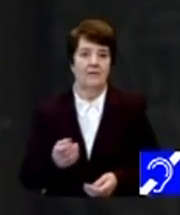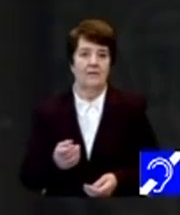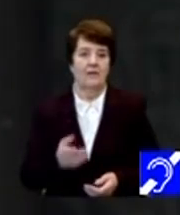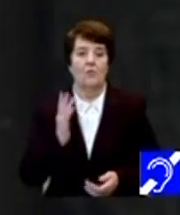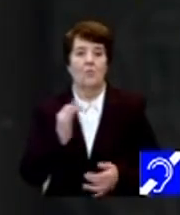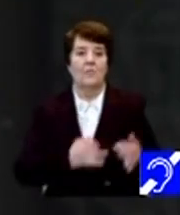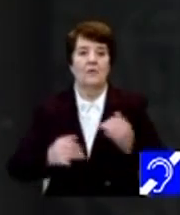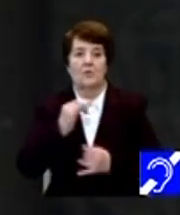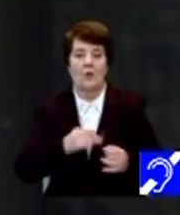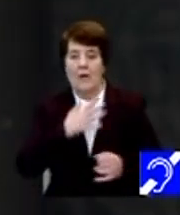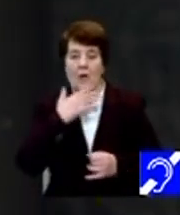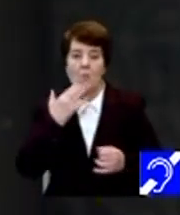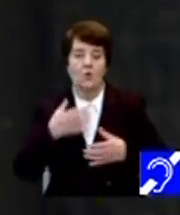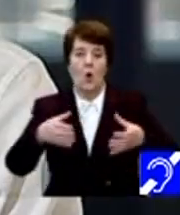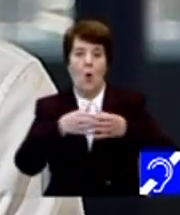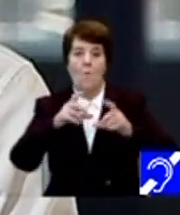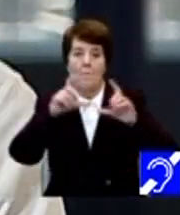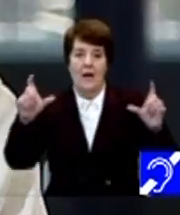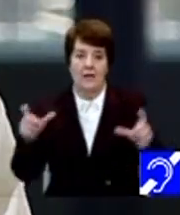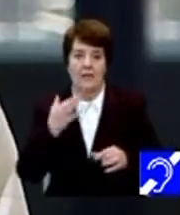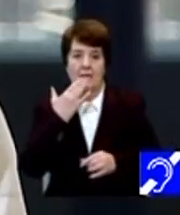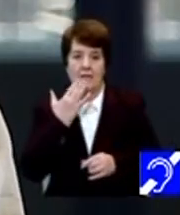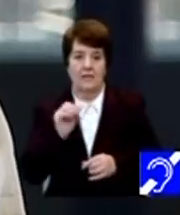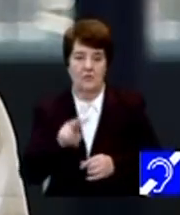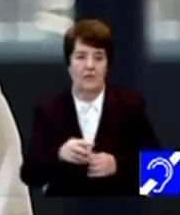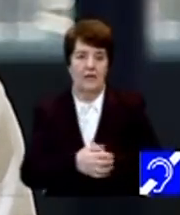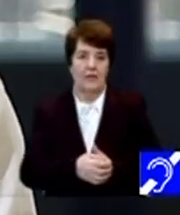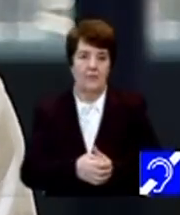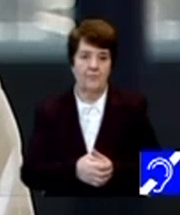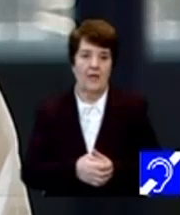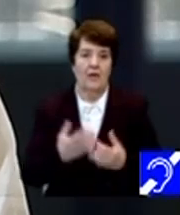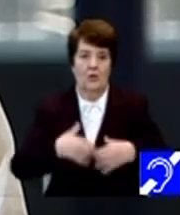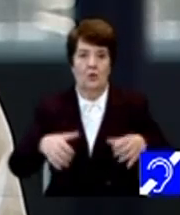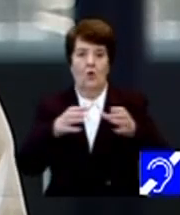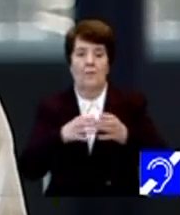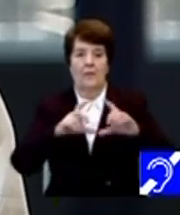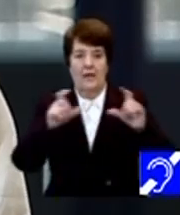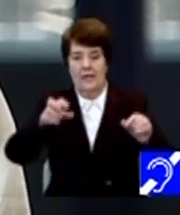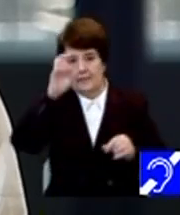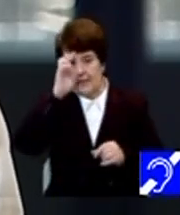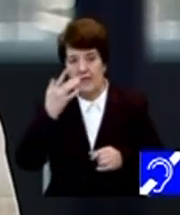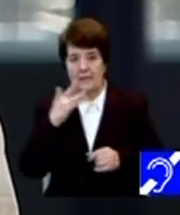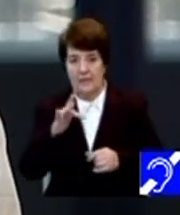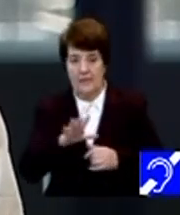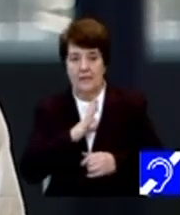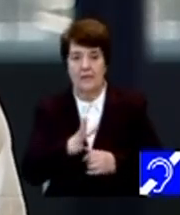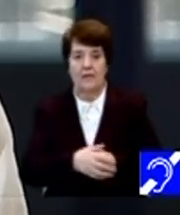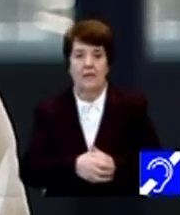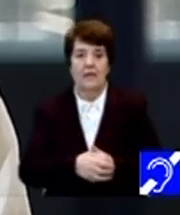Tu proiectele care, uite, ați colaborat cu anumite companii internaționale. Eu, uite, am lucrat cu Warner Brothers, o companie foarte mare din State.